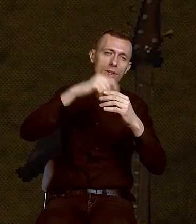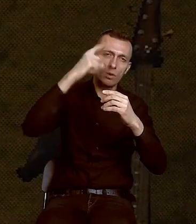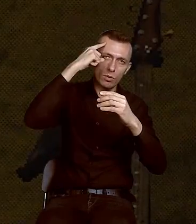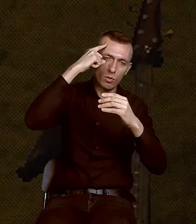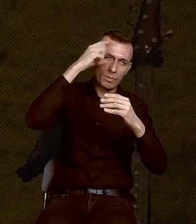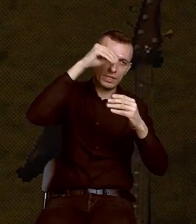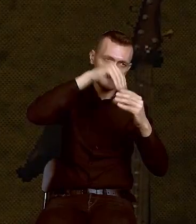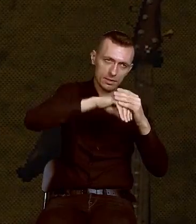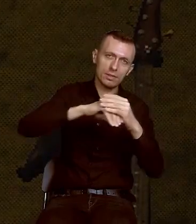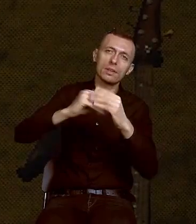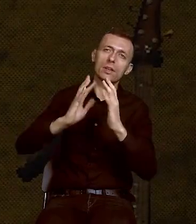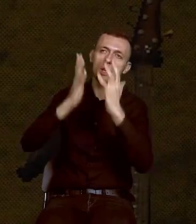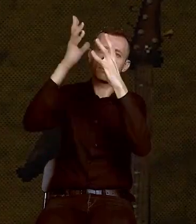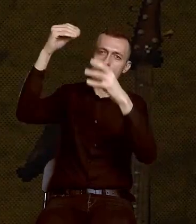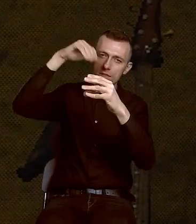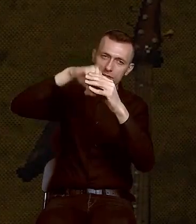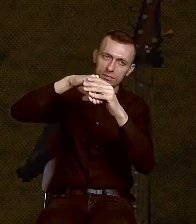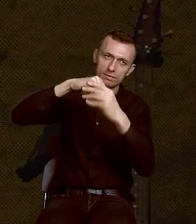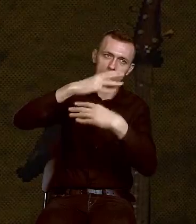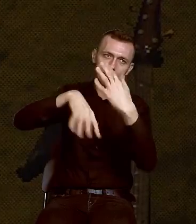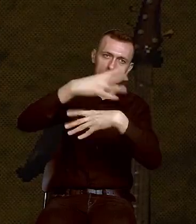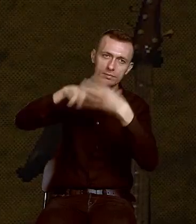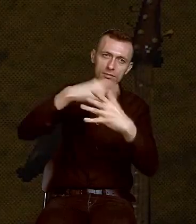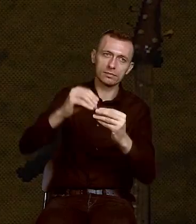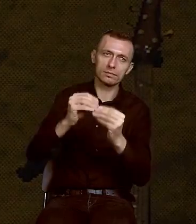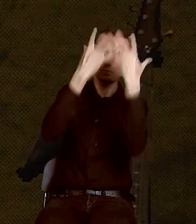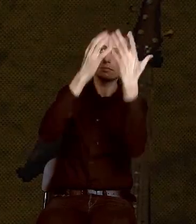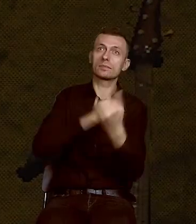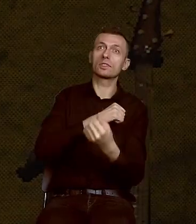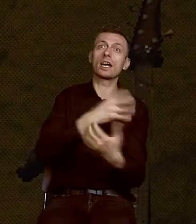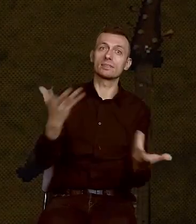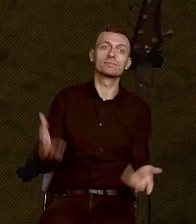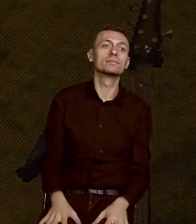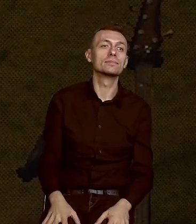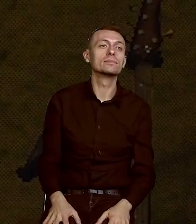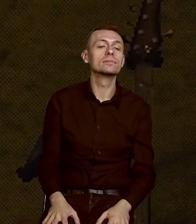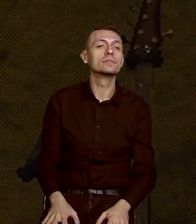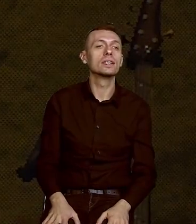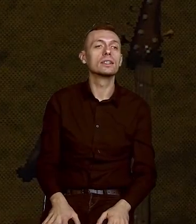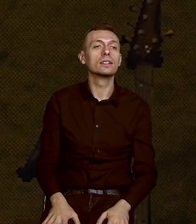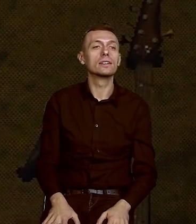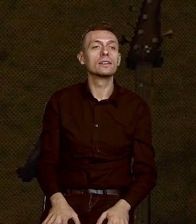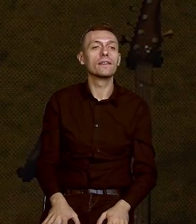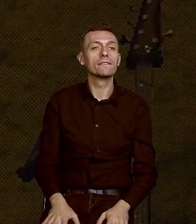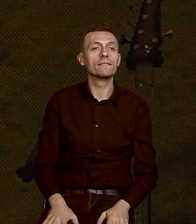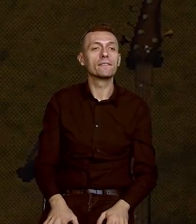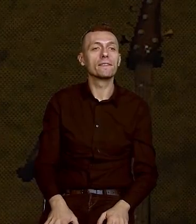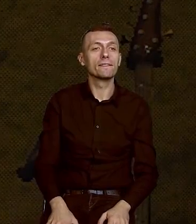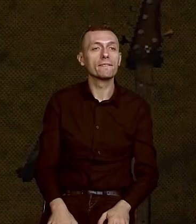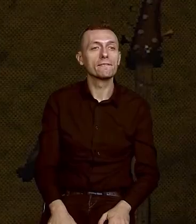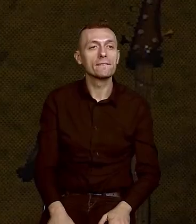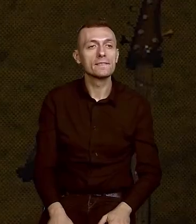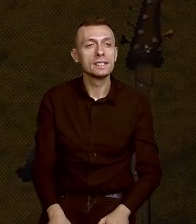zaktywizowanej woli jest grzech. I po trzecie, coś o pokusie. Pokusa jest